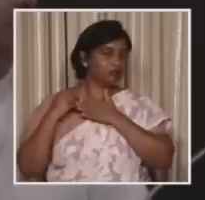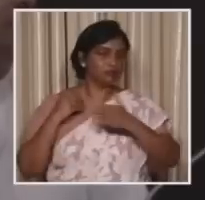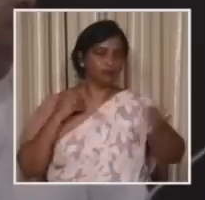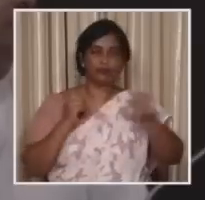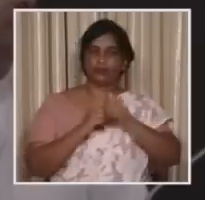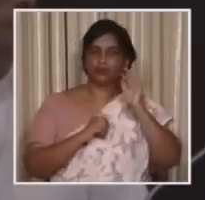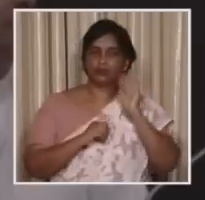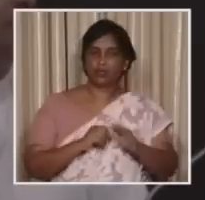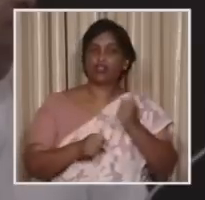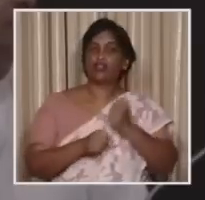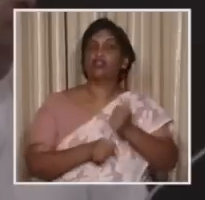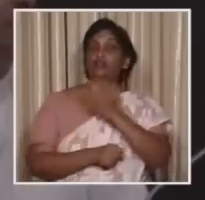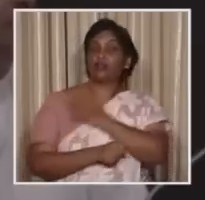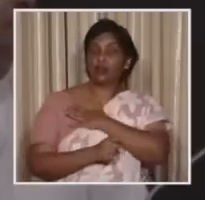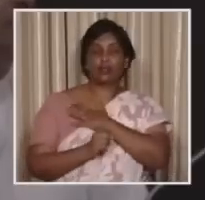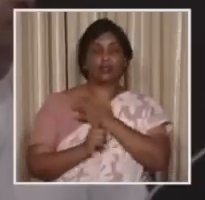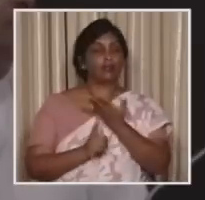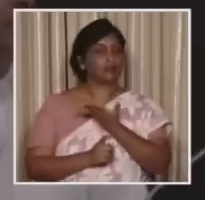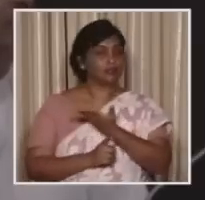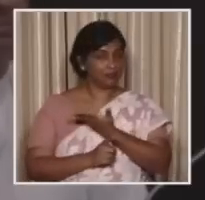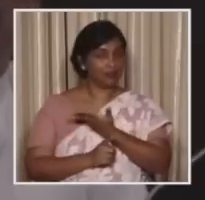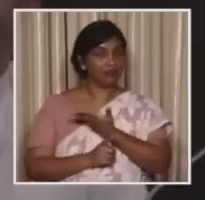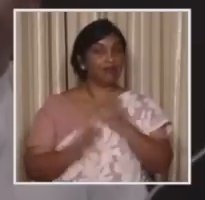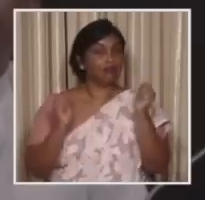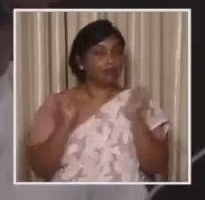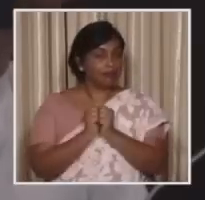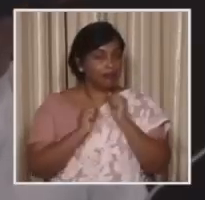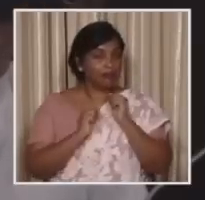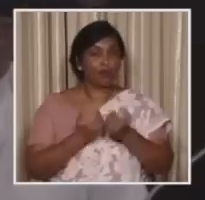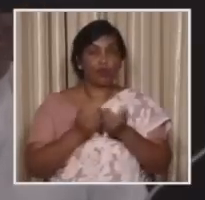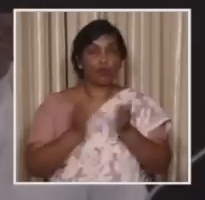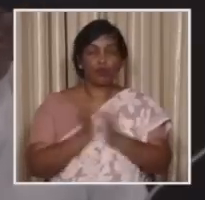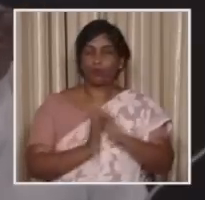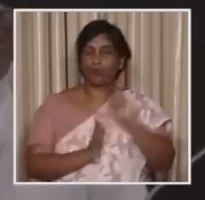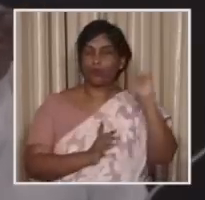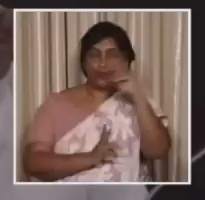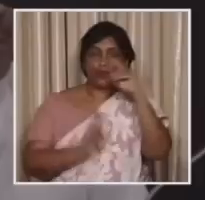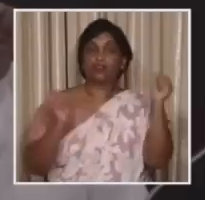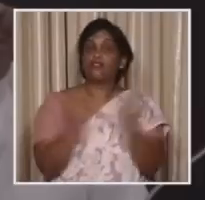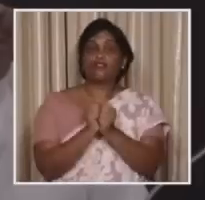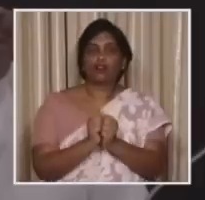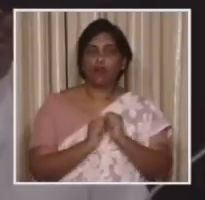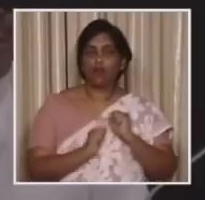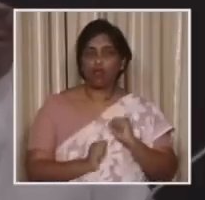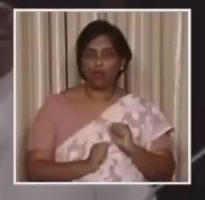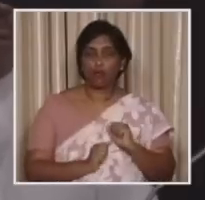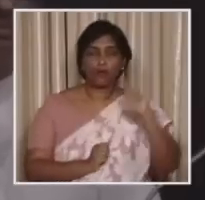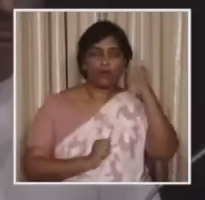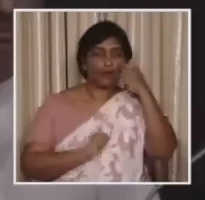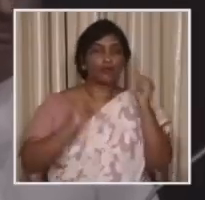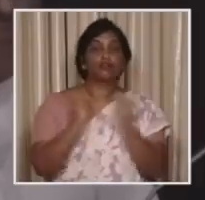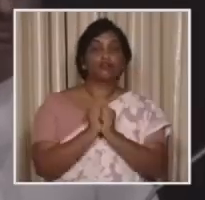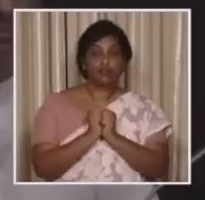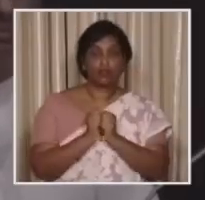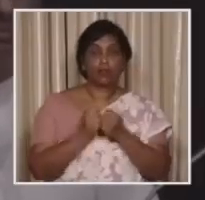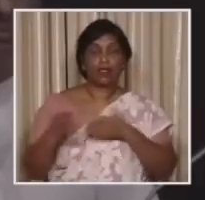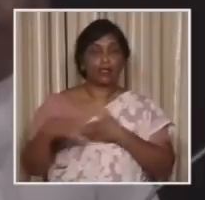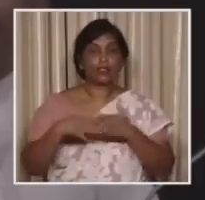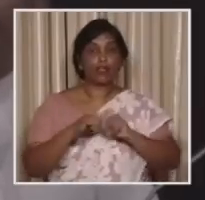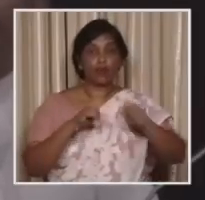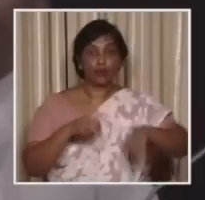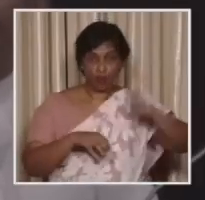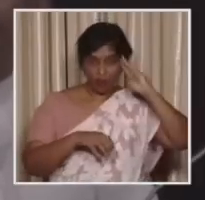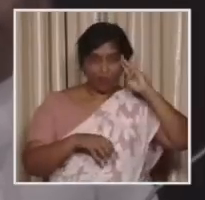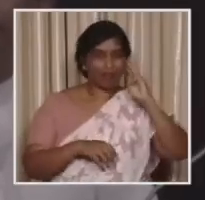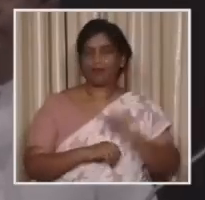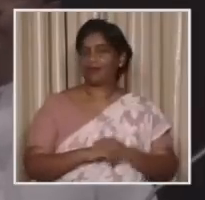ගත්තේ. ගෝඨාභය රාජපක්ෂ කරපු තමන්ගේ ප්‍රථම රාජකාරිය මොකද්ද? ප්‍රථම රාජකාරිය තමන්ගේ කැබිනට් එක දිරුඳුන එකද?